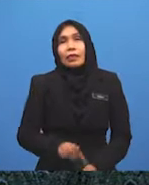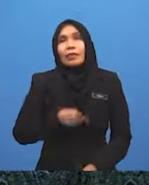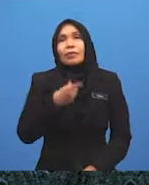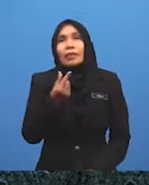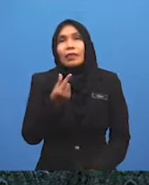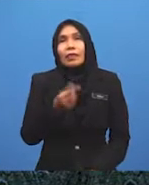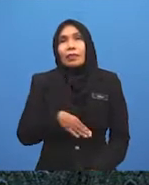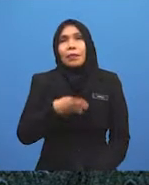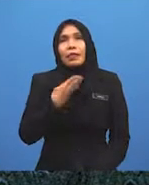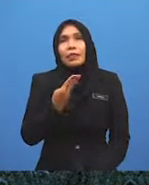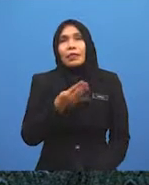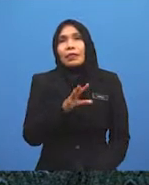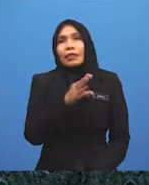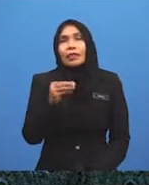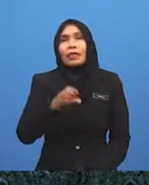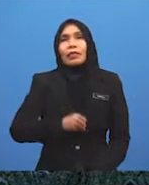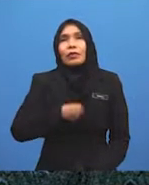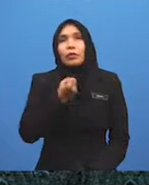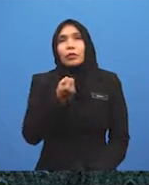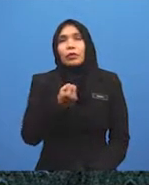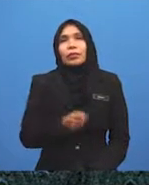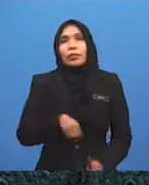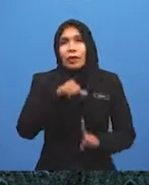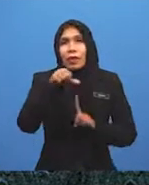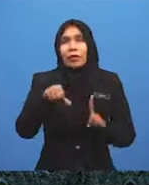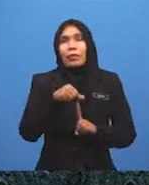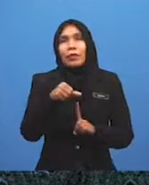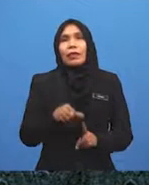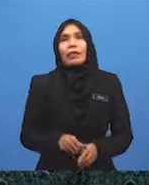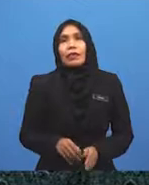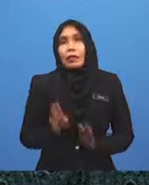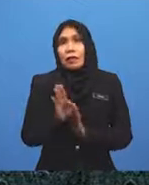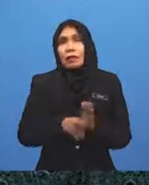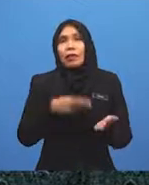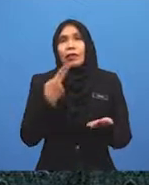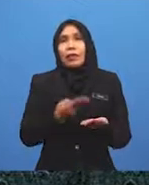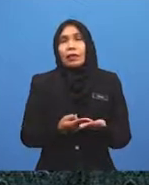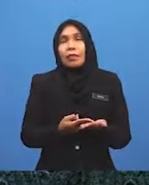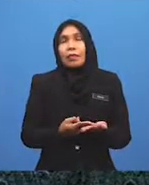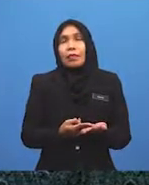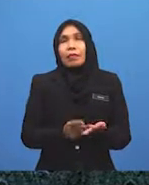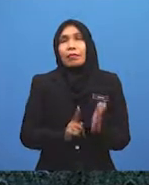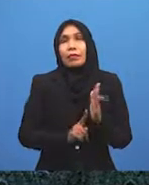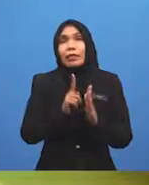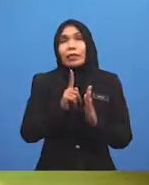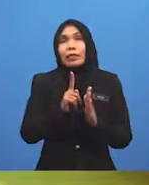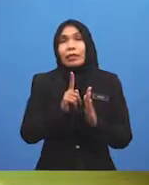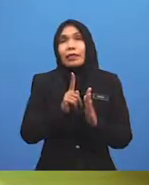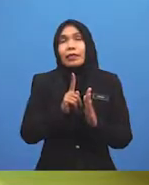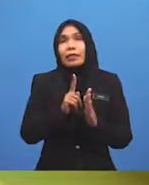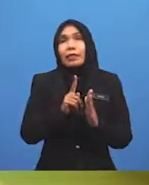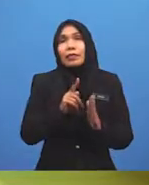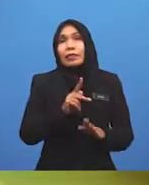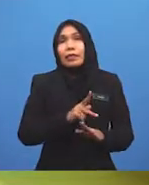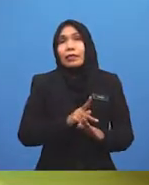bangga dan seronok apabila berhemah tinggi terhadap jiran. Okey,